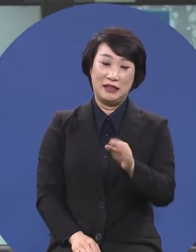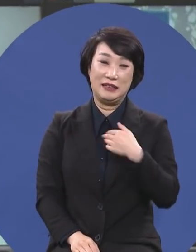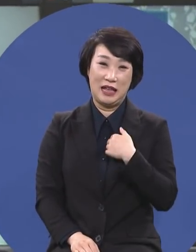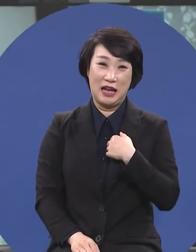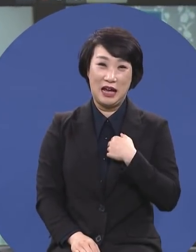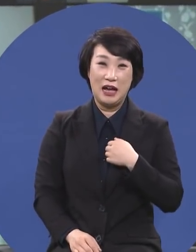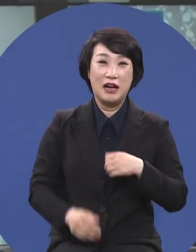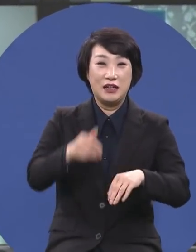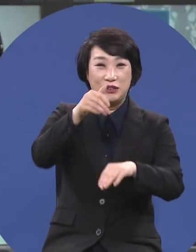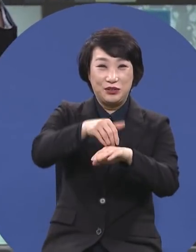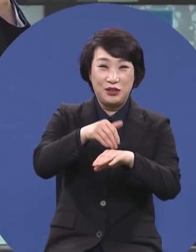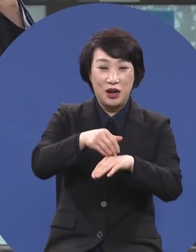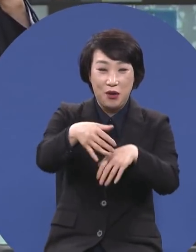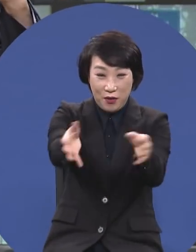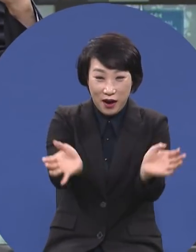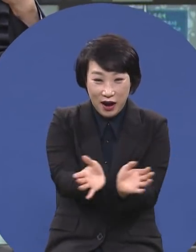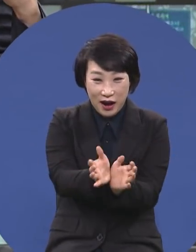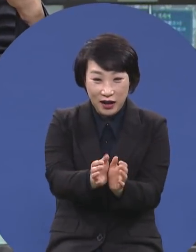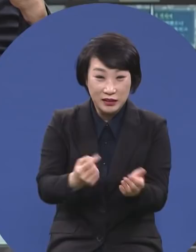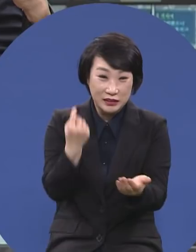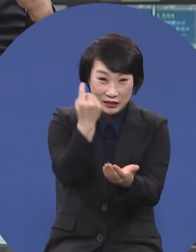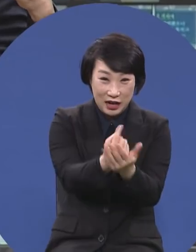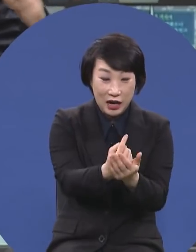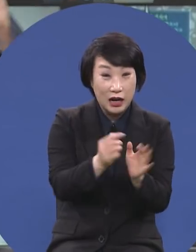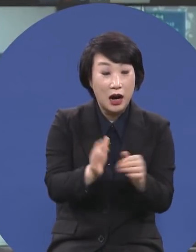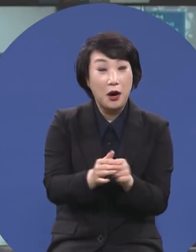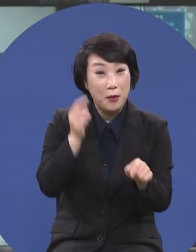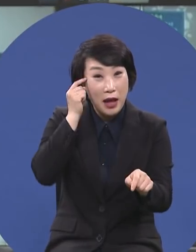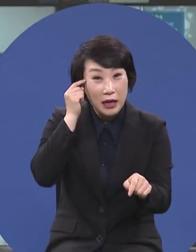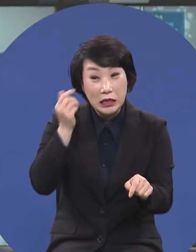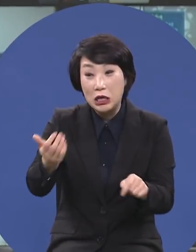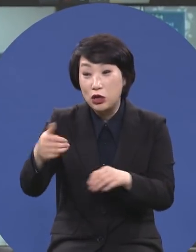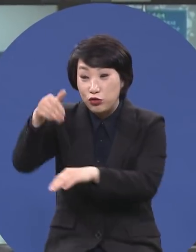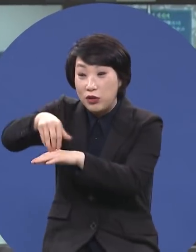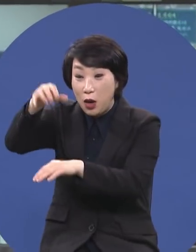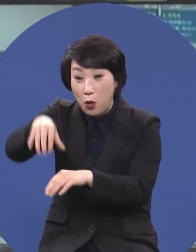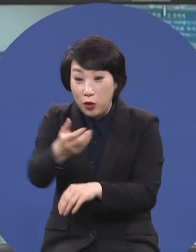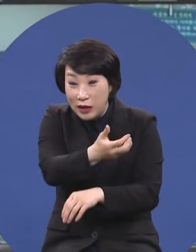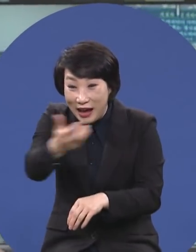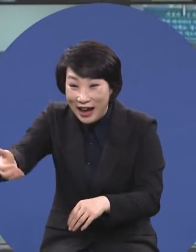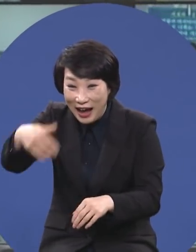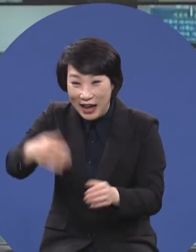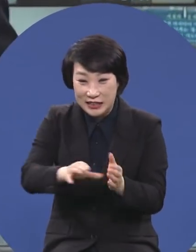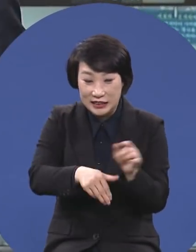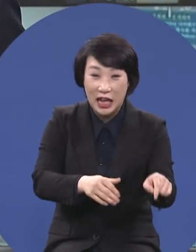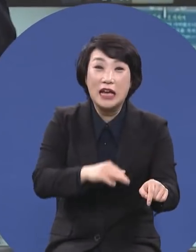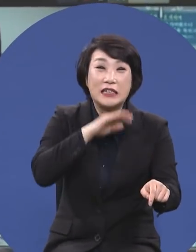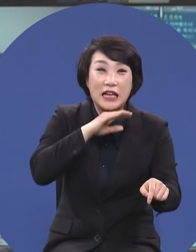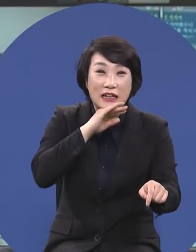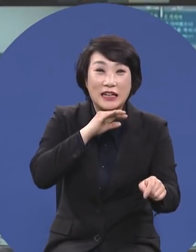수용연대에 들어가서 이제 훈련소 들어가기 위한 대기병으로 있을 때